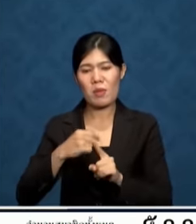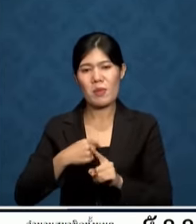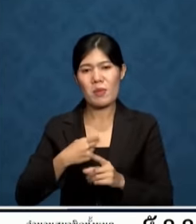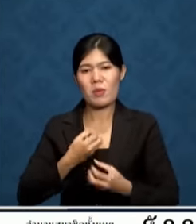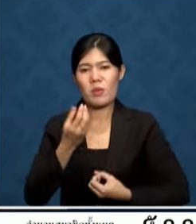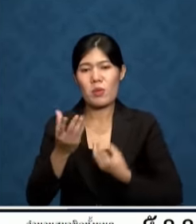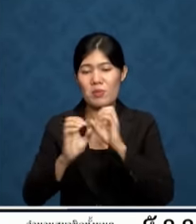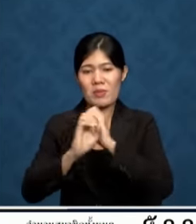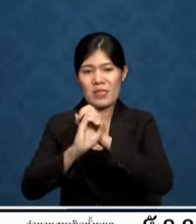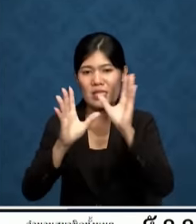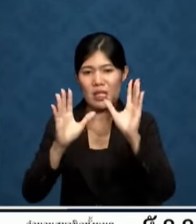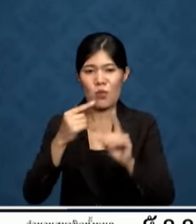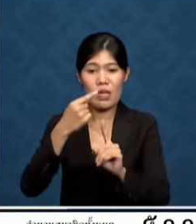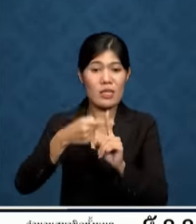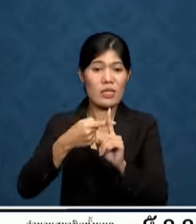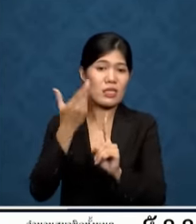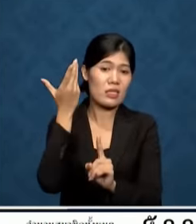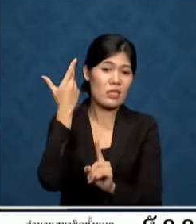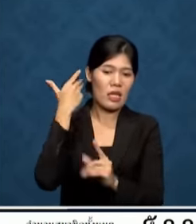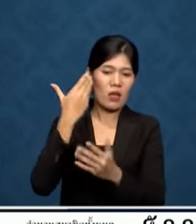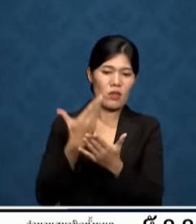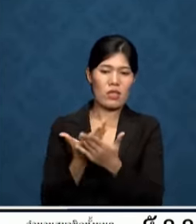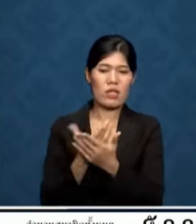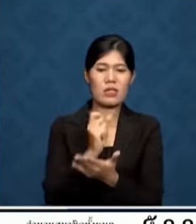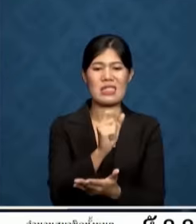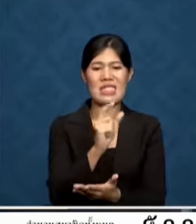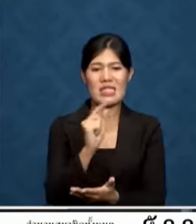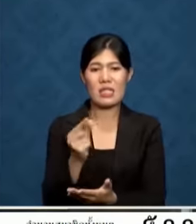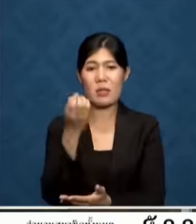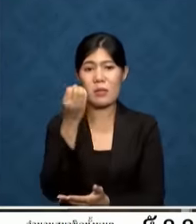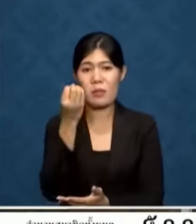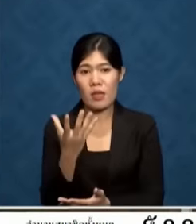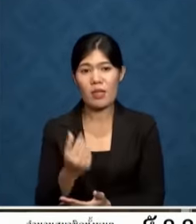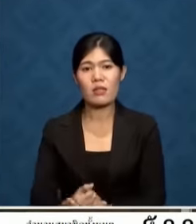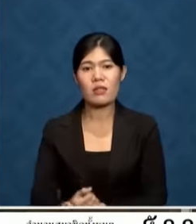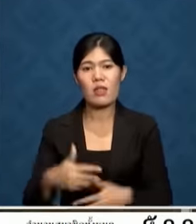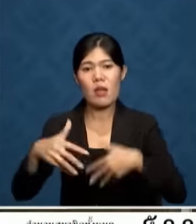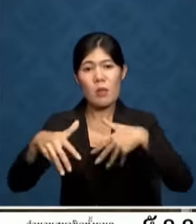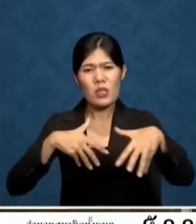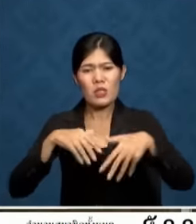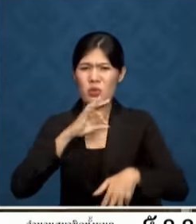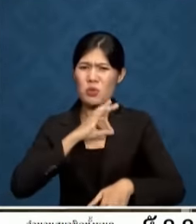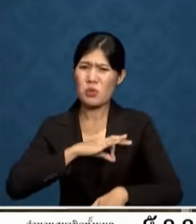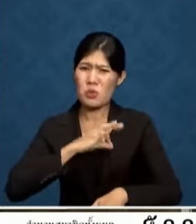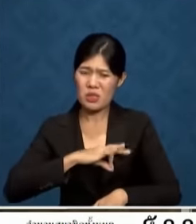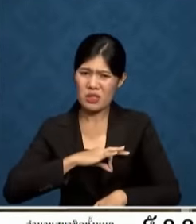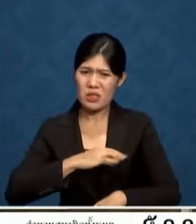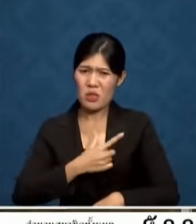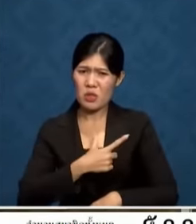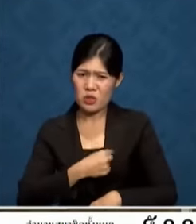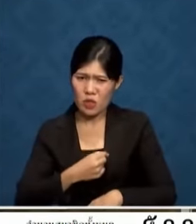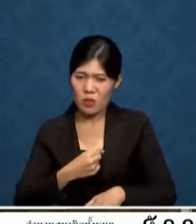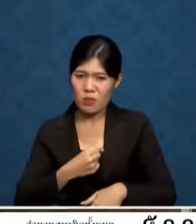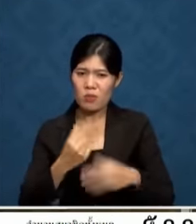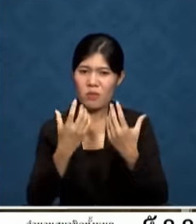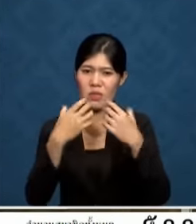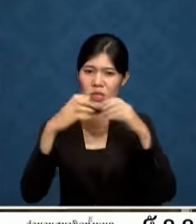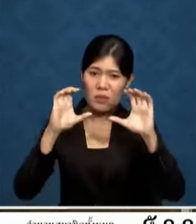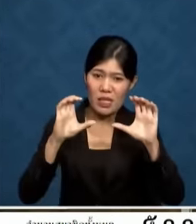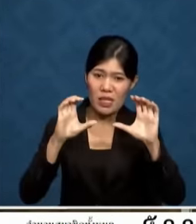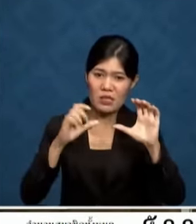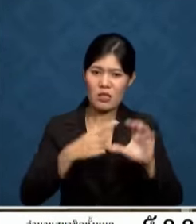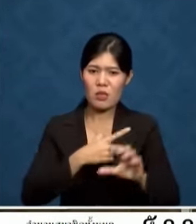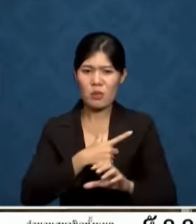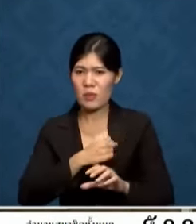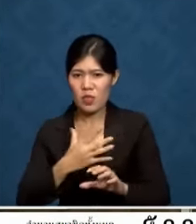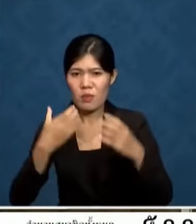มหาศาลประชาชนเขาพอใจรัฐบาลกี่เปอร์เซ็นต์ไม่พอใจผลงานรัฐบาลกี่เปอร์เซ็นต์